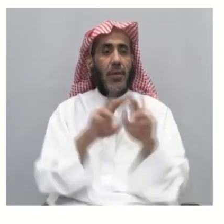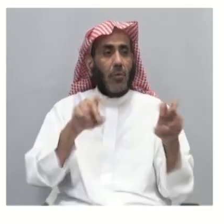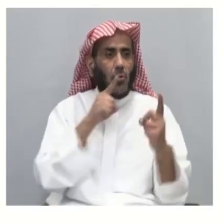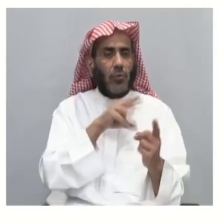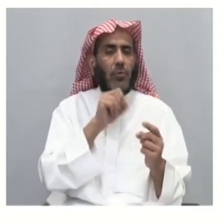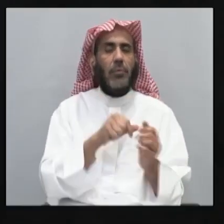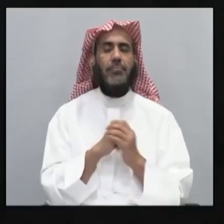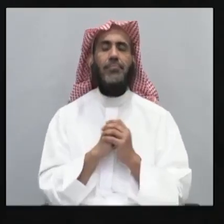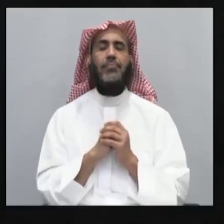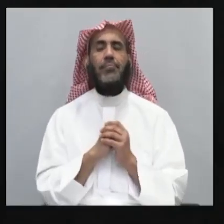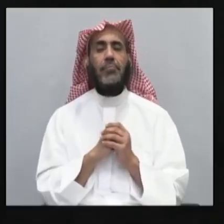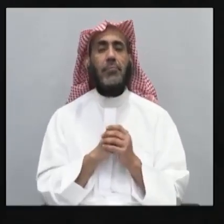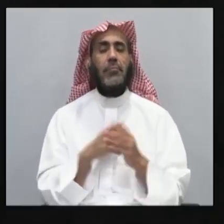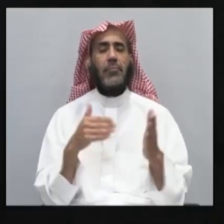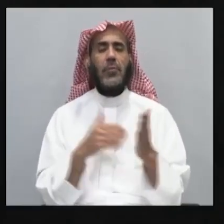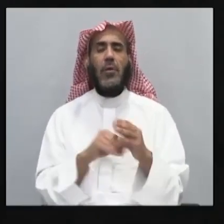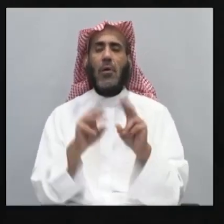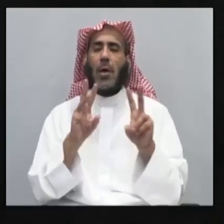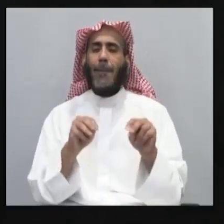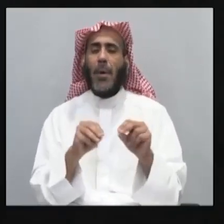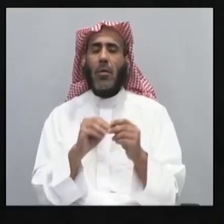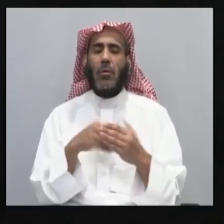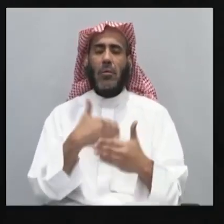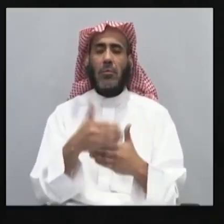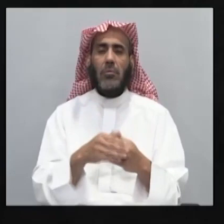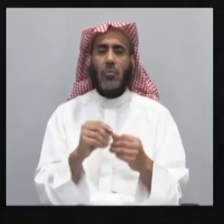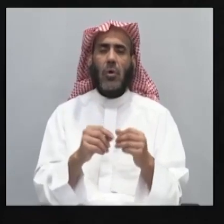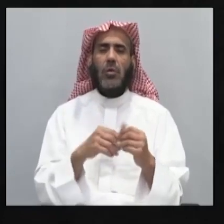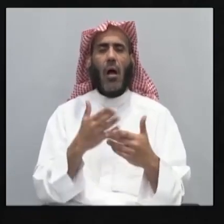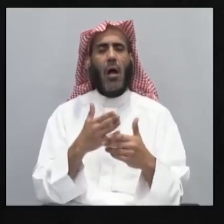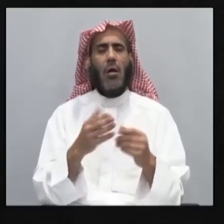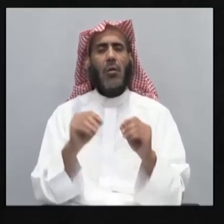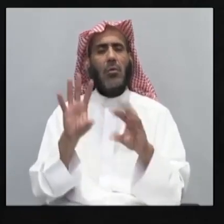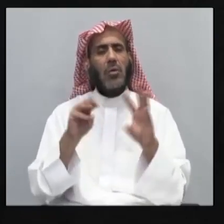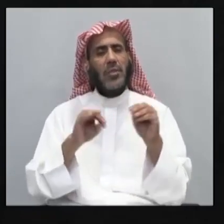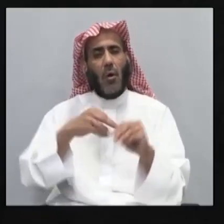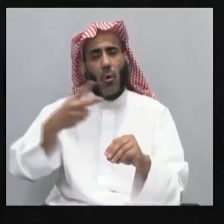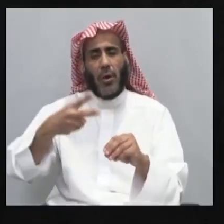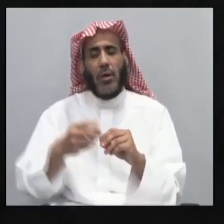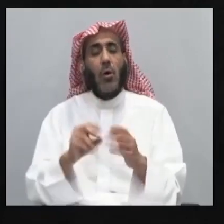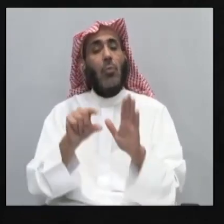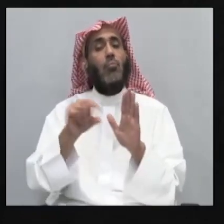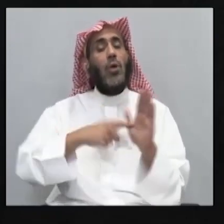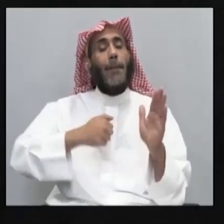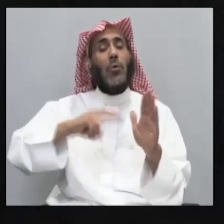الطفل وهذا الولد وايضا انت لا تكتفي بذكر هذا قد يكون لديك سيناريو اخر قد يكون لديك مسميات اخرى قد يكون لديك